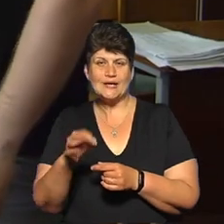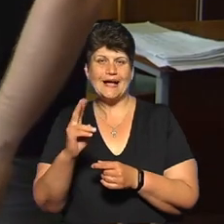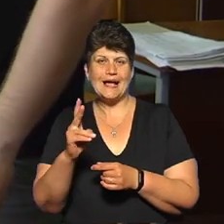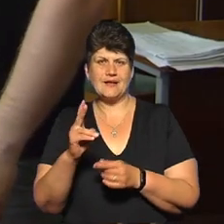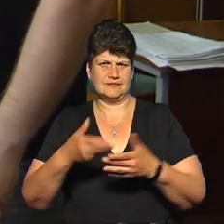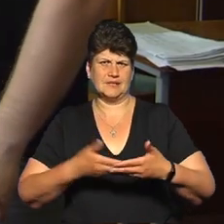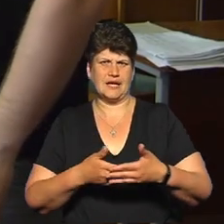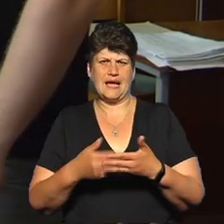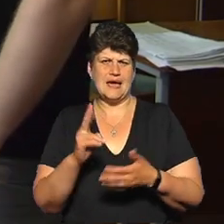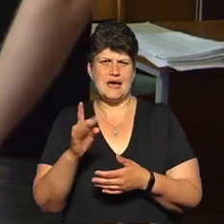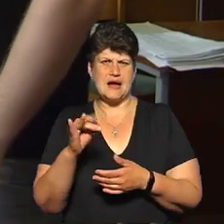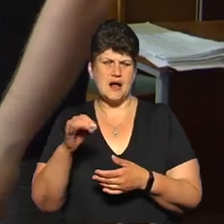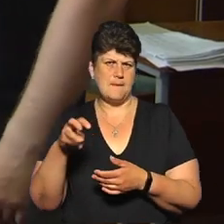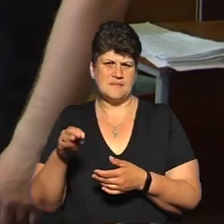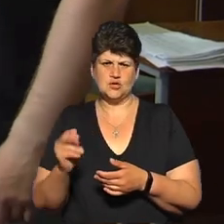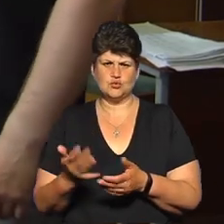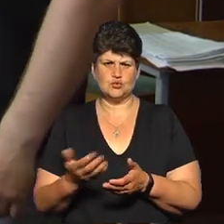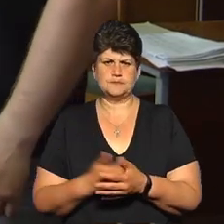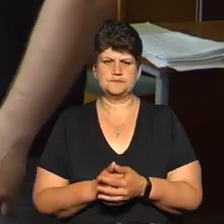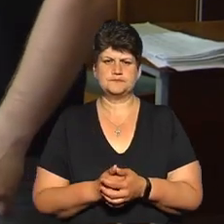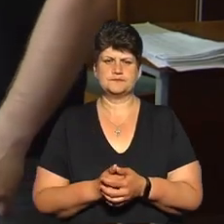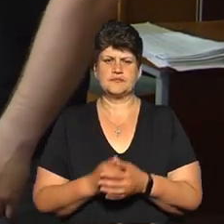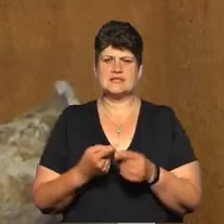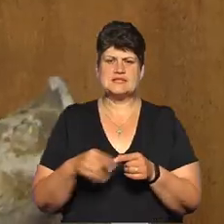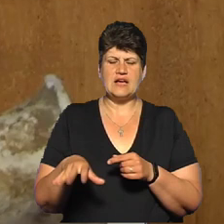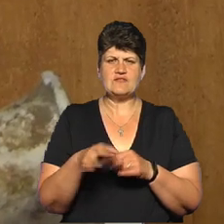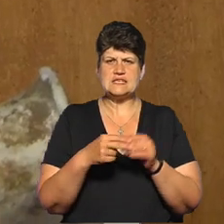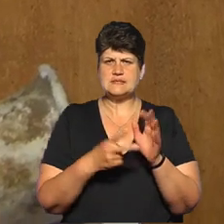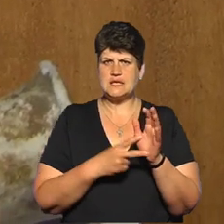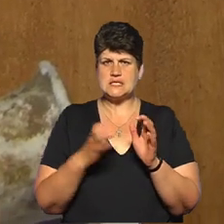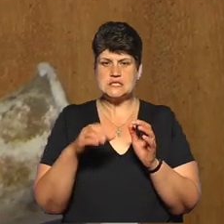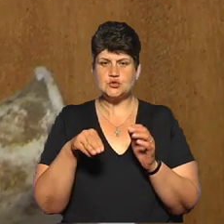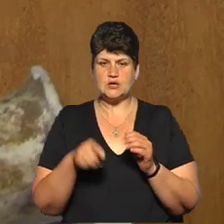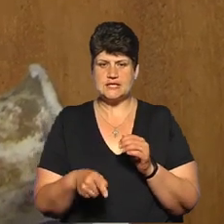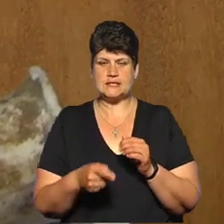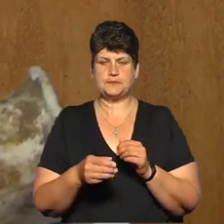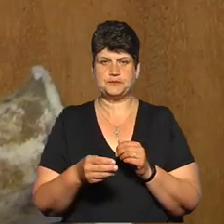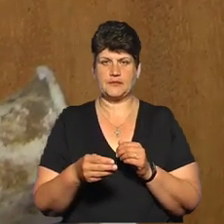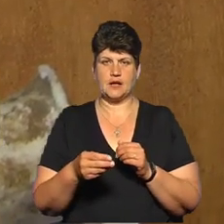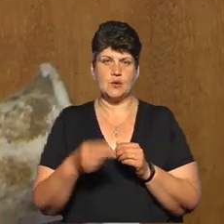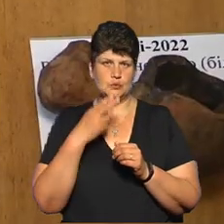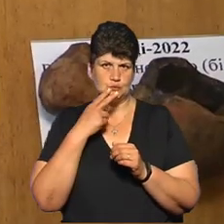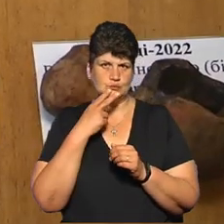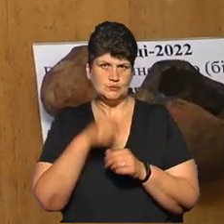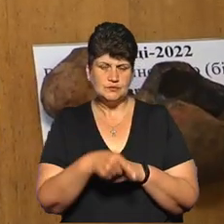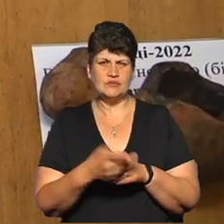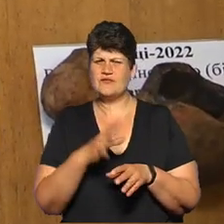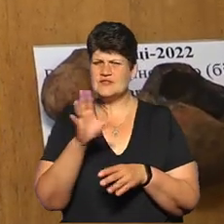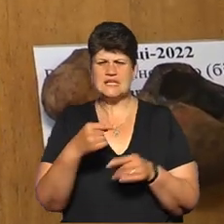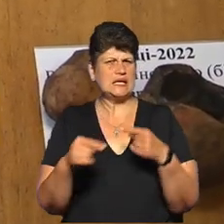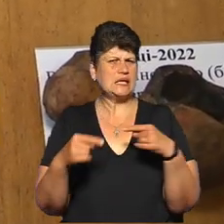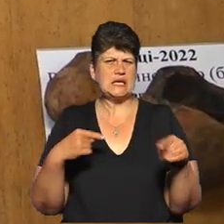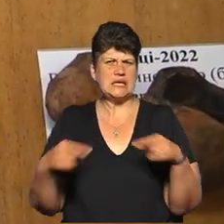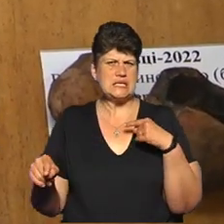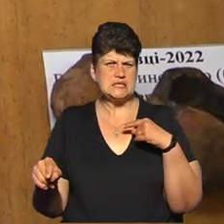археолог Василь Ковбаса. Ці всі люльки 17 століття, другої половини, вони всі абсолютно різні. І чисто навіть